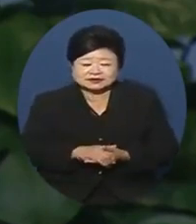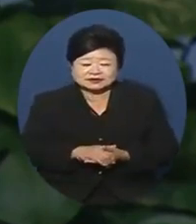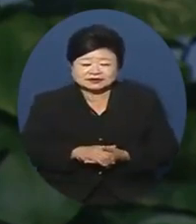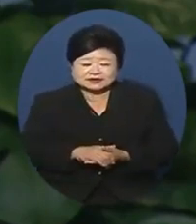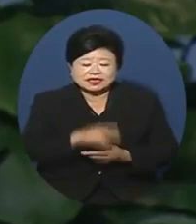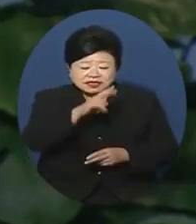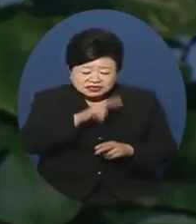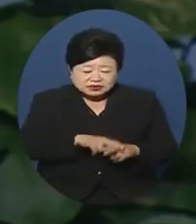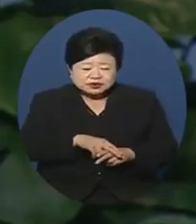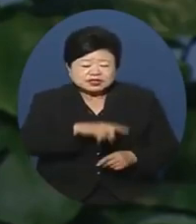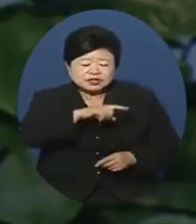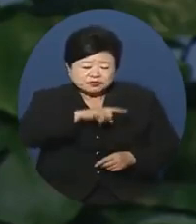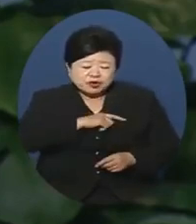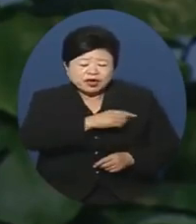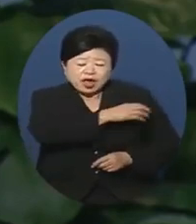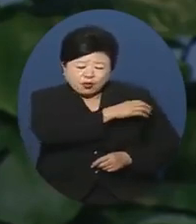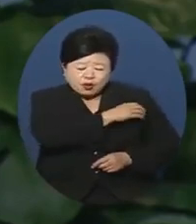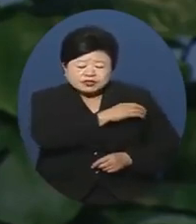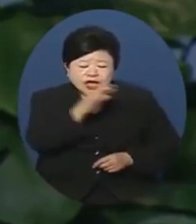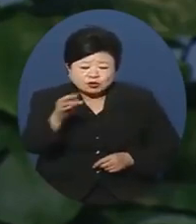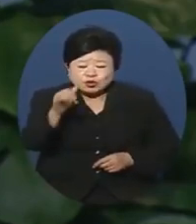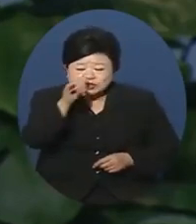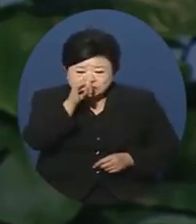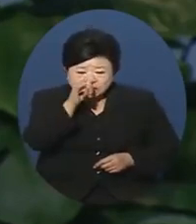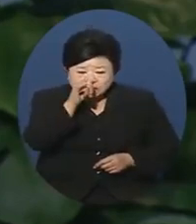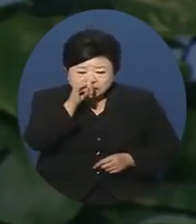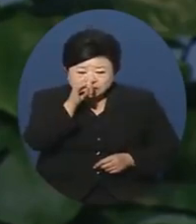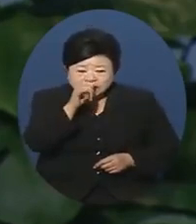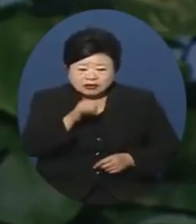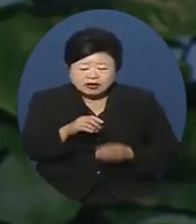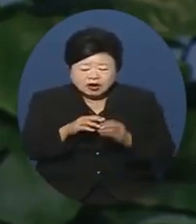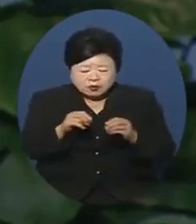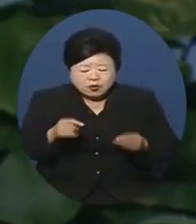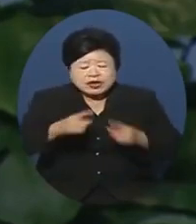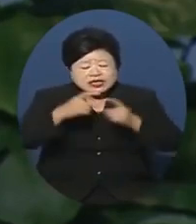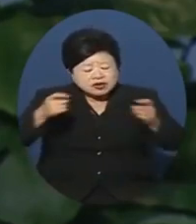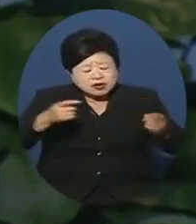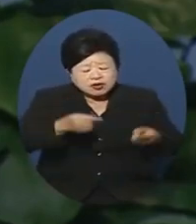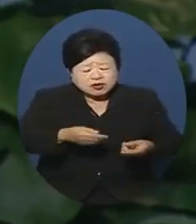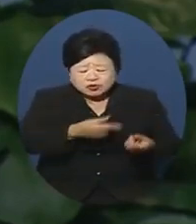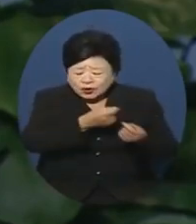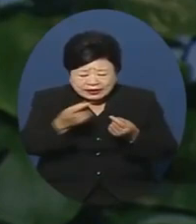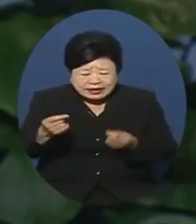지위, 명예, 권세, 돈이 있다 해도 모래성이다.